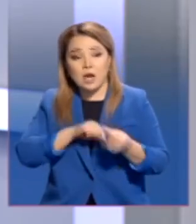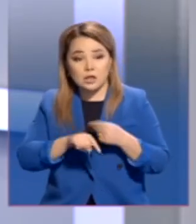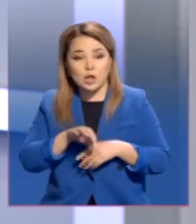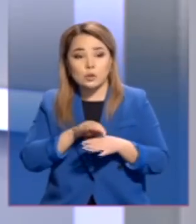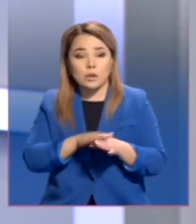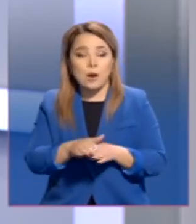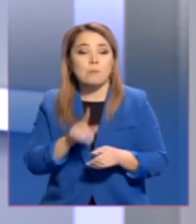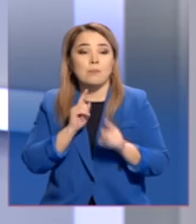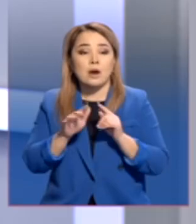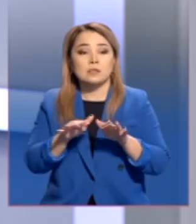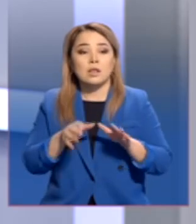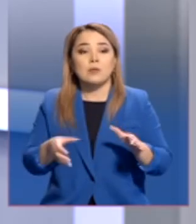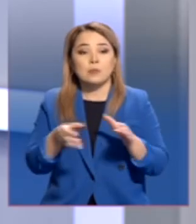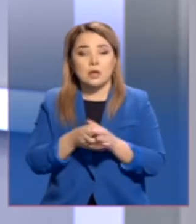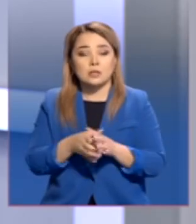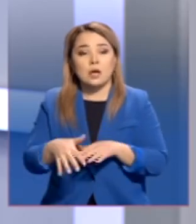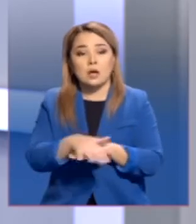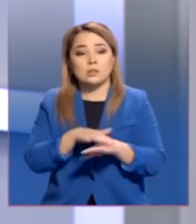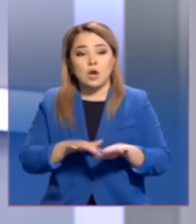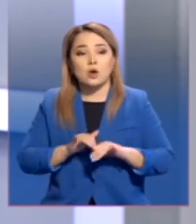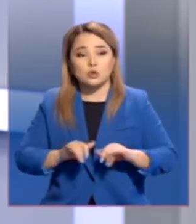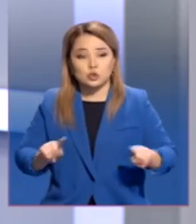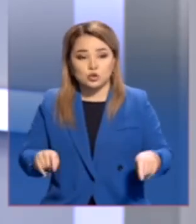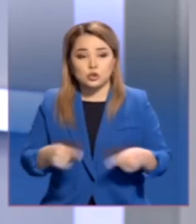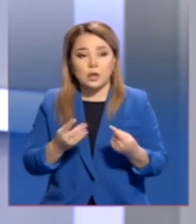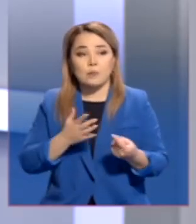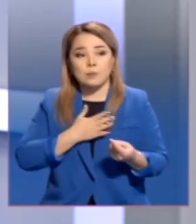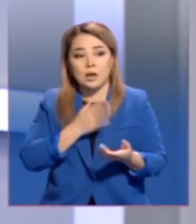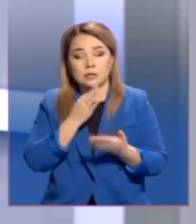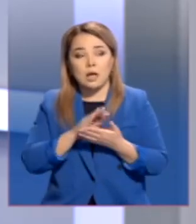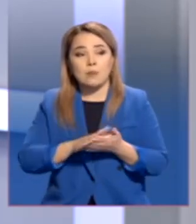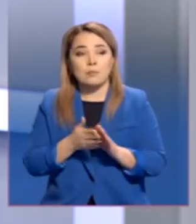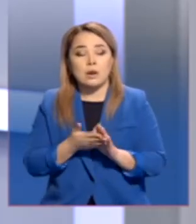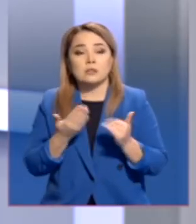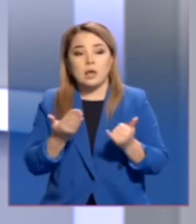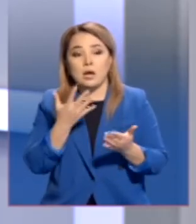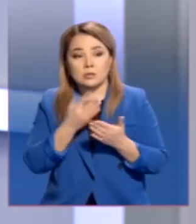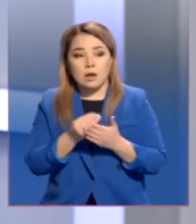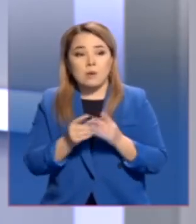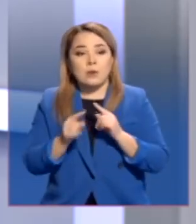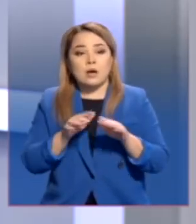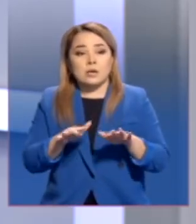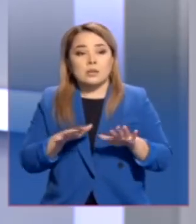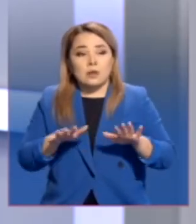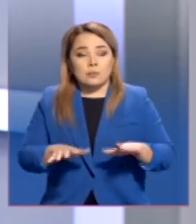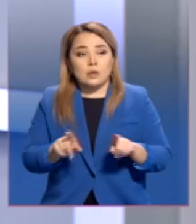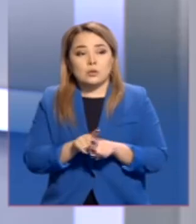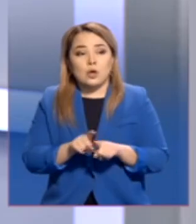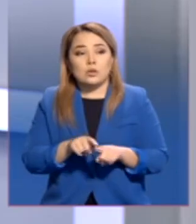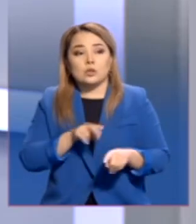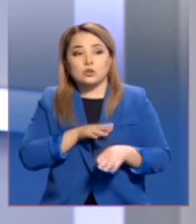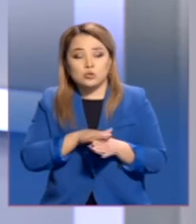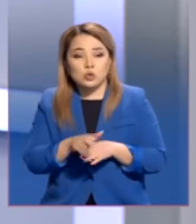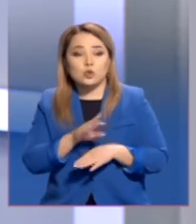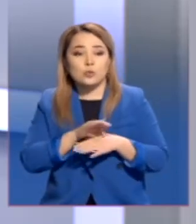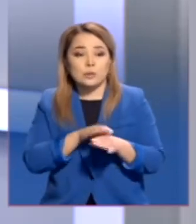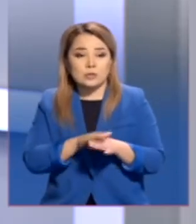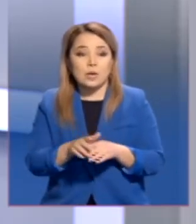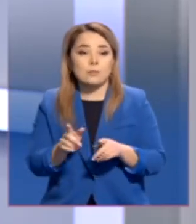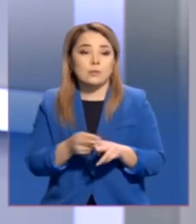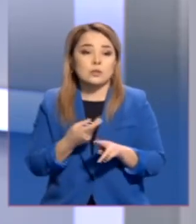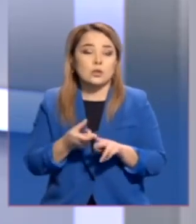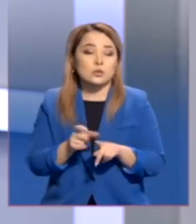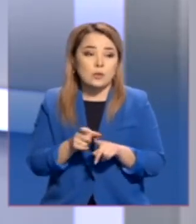жалпы парламент алаңында күшейеді деген сөз. Сондықтан меніңше парламенттік оппозицияның әлде болса іс жүзіне енуі, сөз